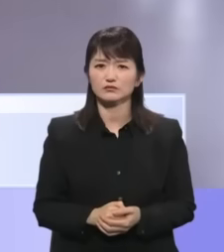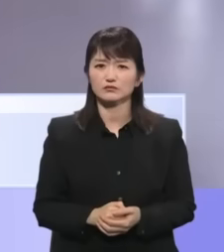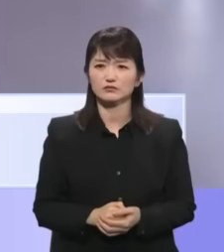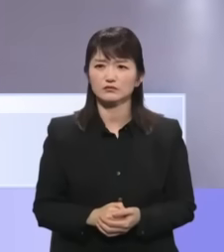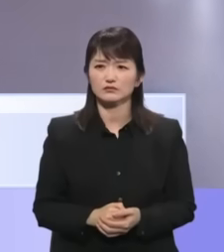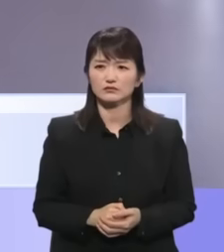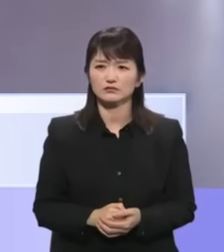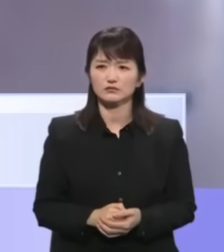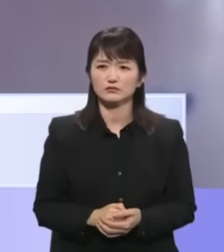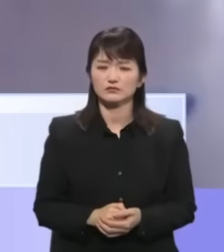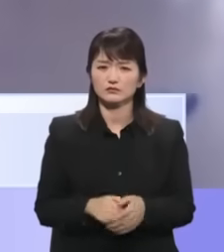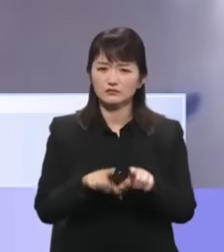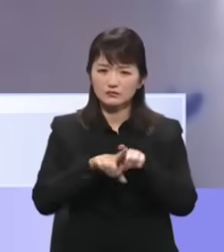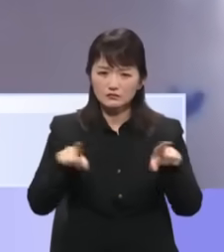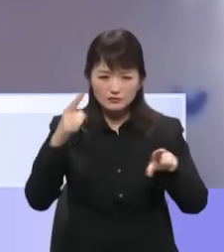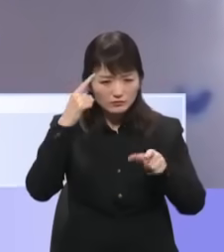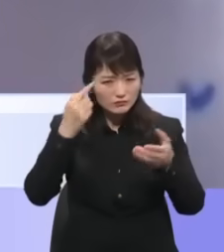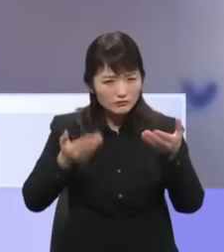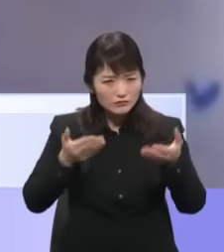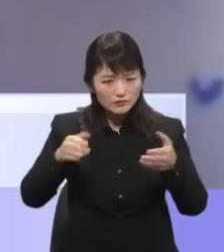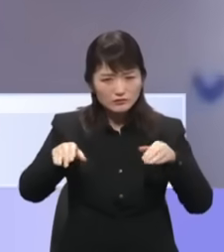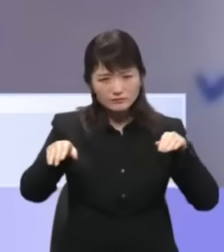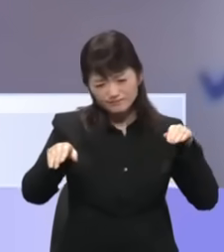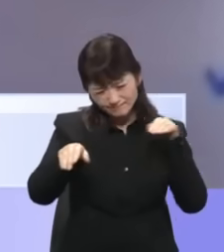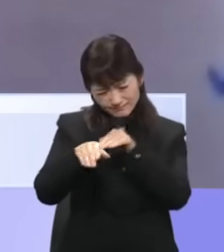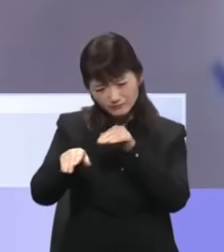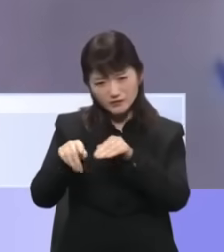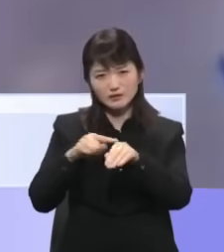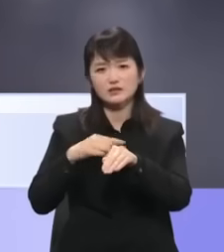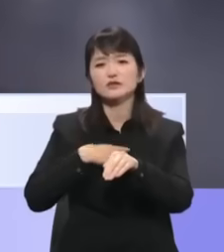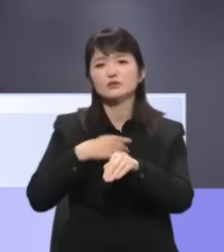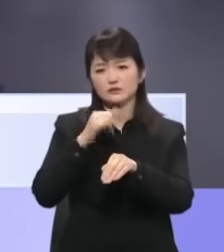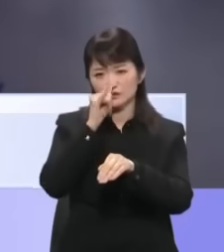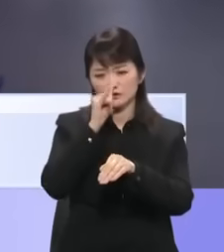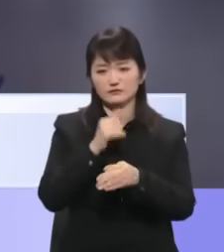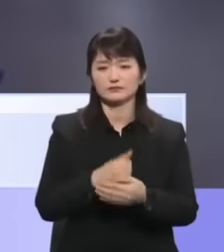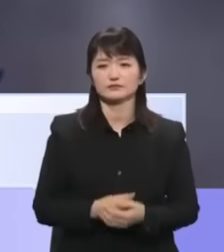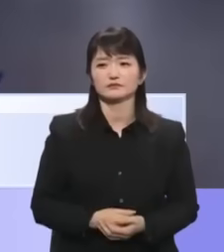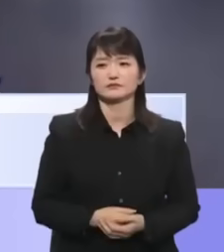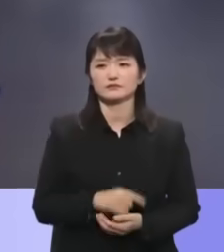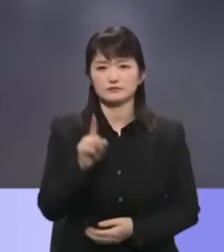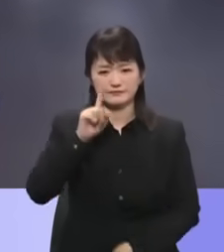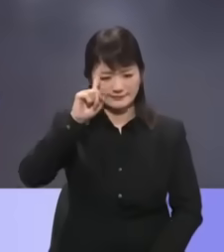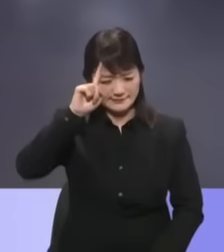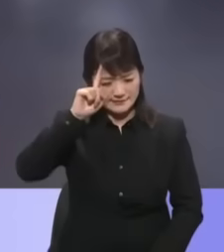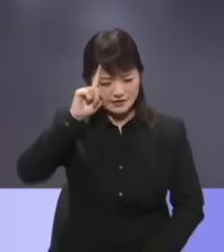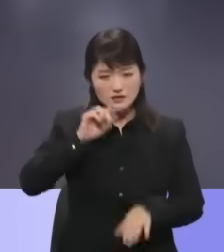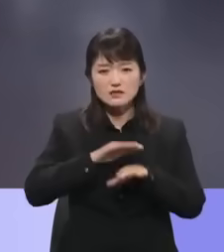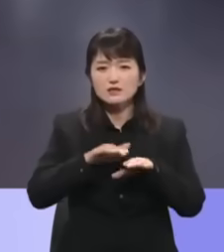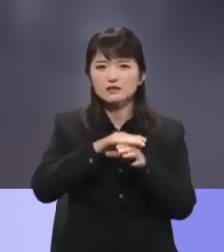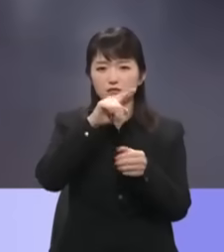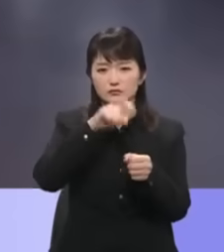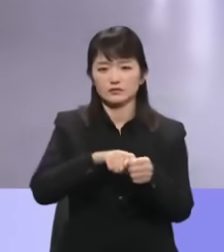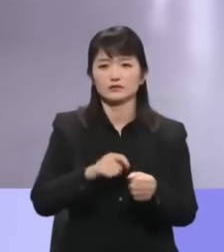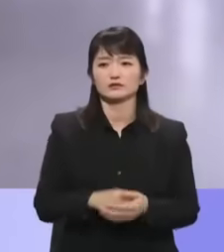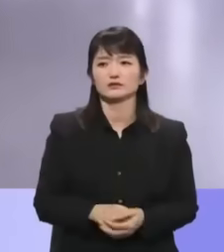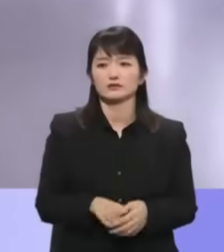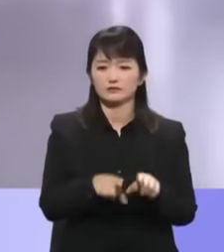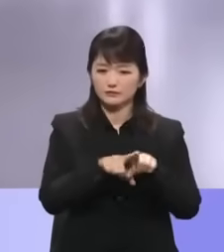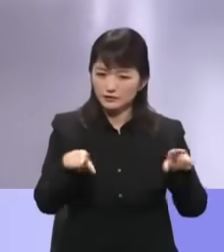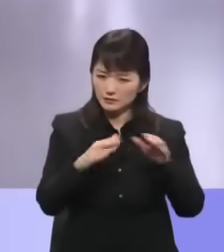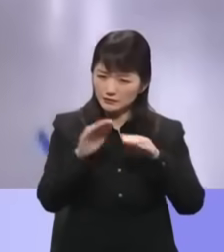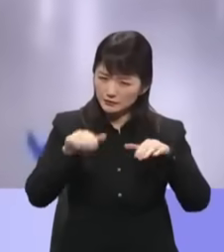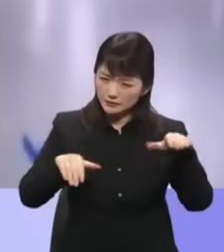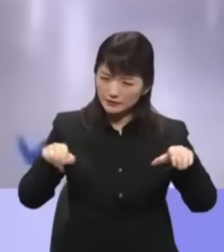판단 능력 하에 했던 행위라면 저건 고의성이 있다고 보여줄 수밖에 없거든요 어떤 스트레스 해소 차원이나 아니면 평소 이웃에